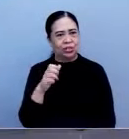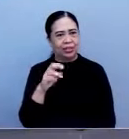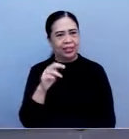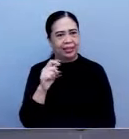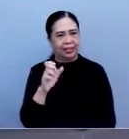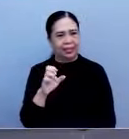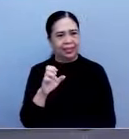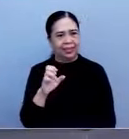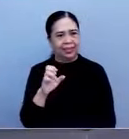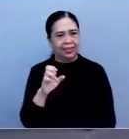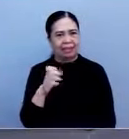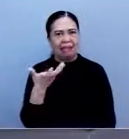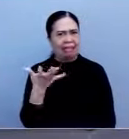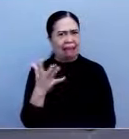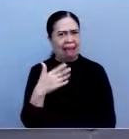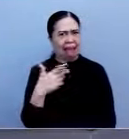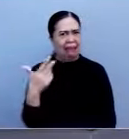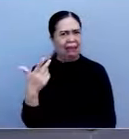na.